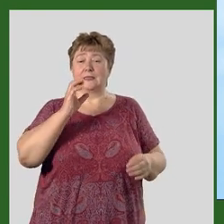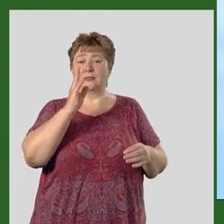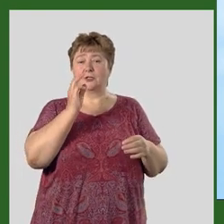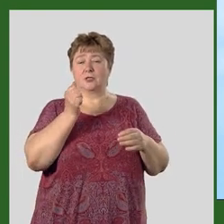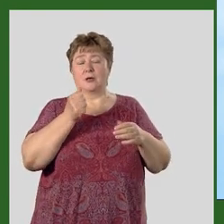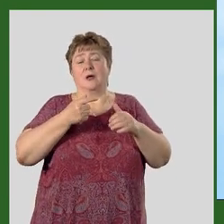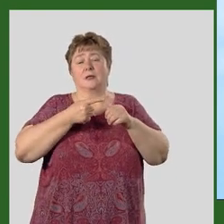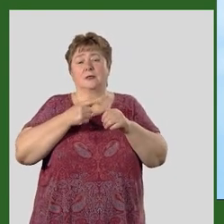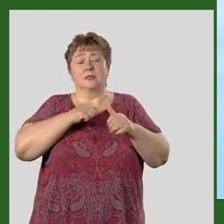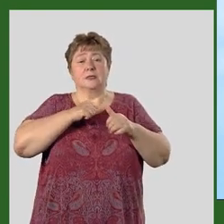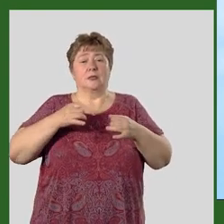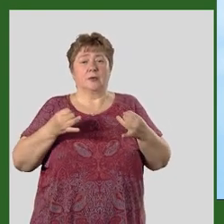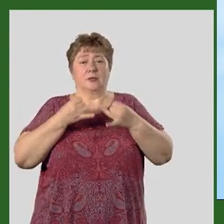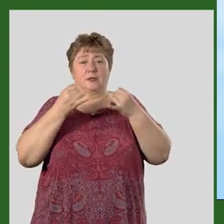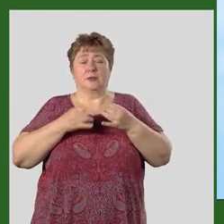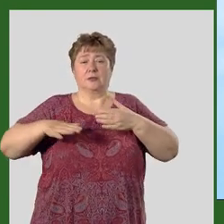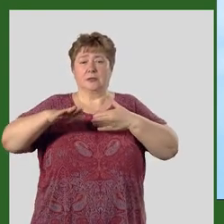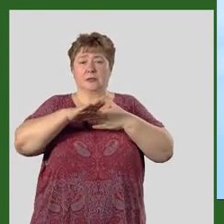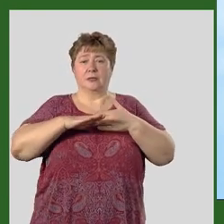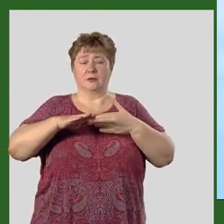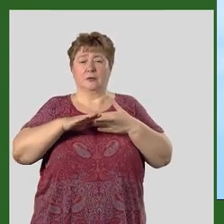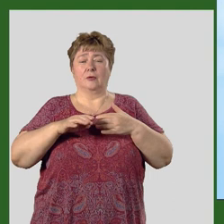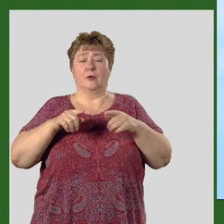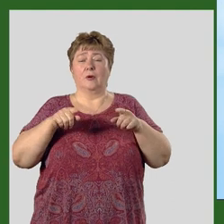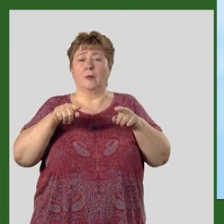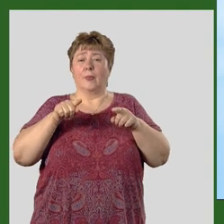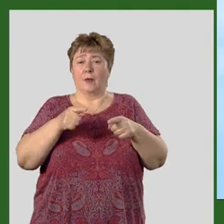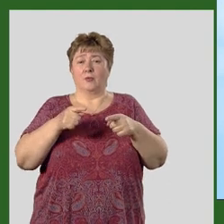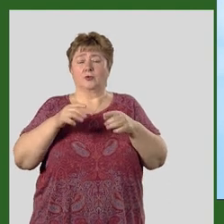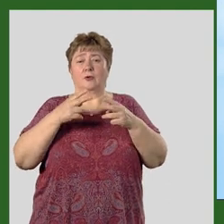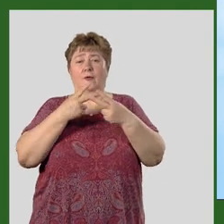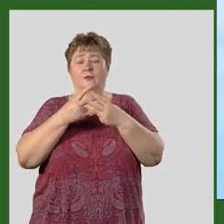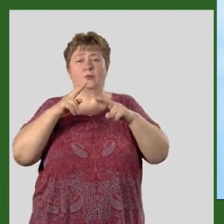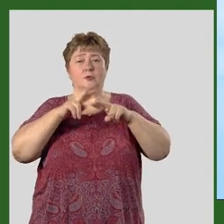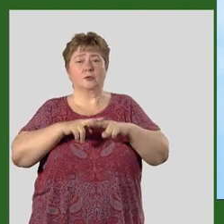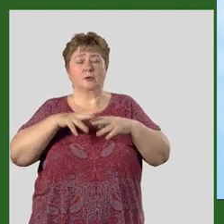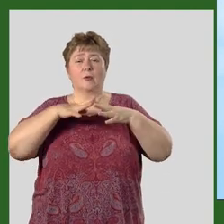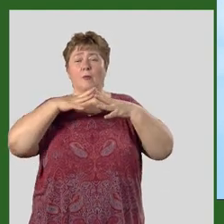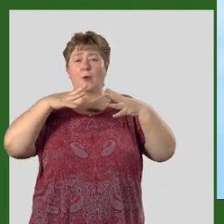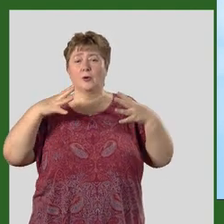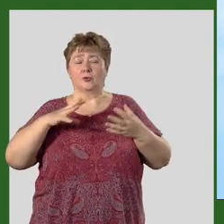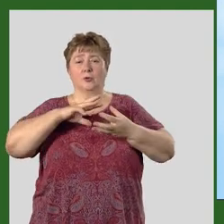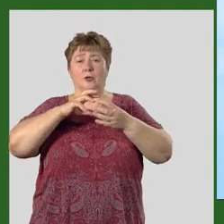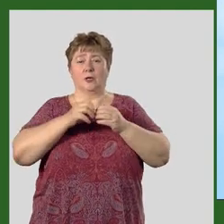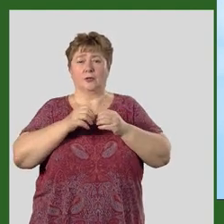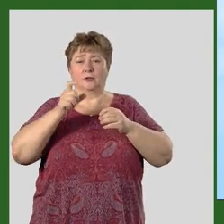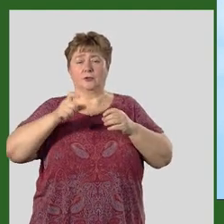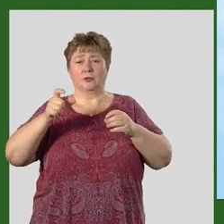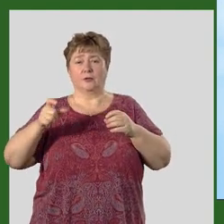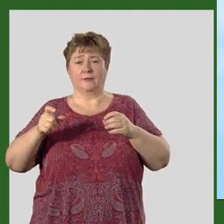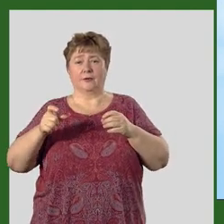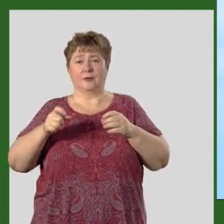США назвали самой интересной страной, так как в тюрьмах сидит самое большое количество